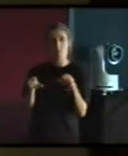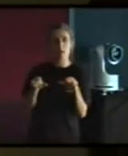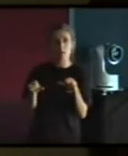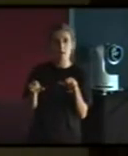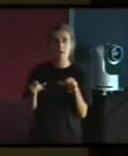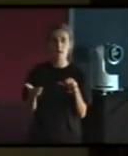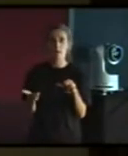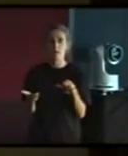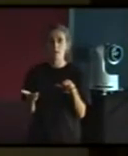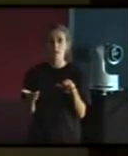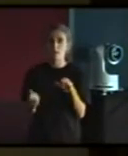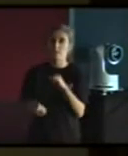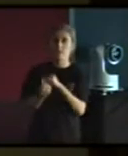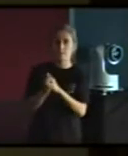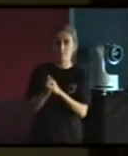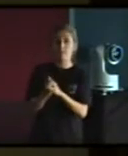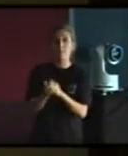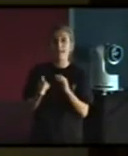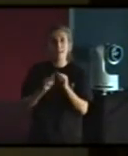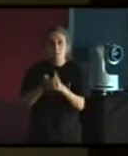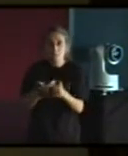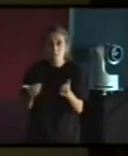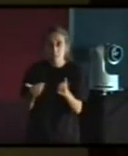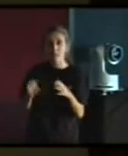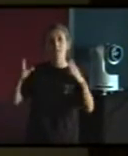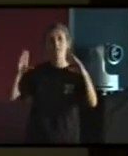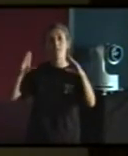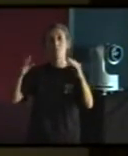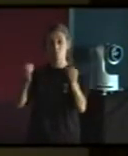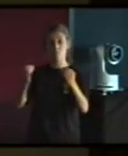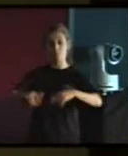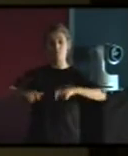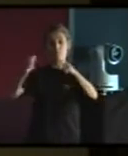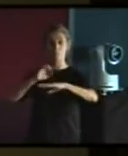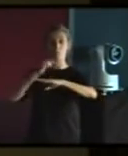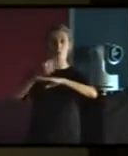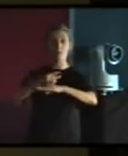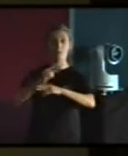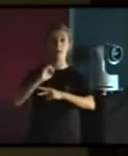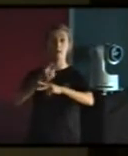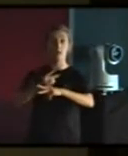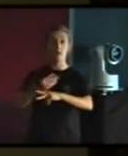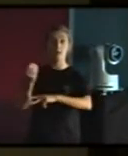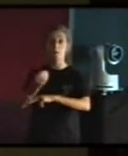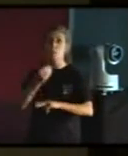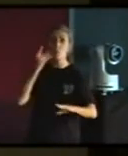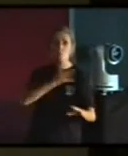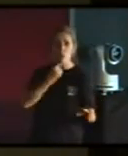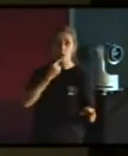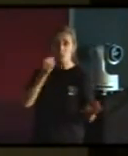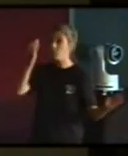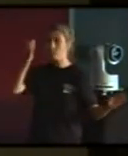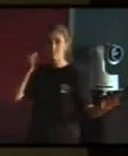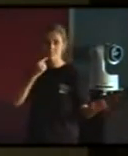compte de sa situation dans la ville. Je veux dire que l'hôtel, il se permet quelques libertés dans la couleur,